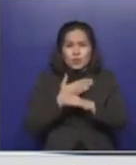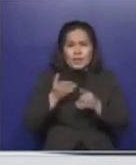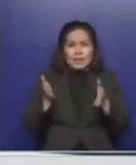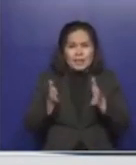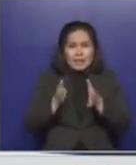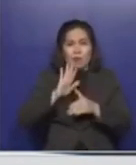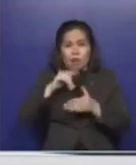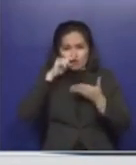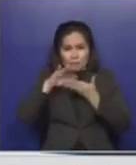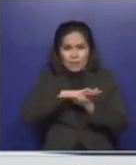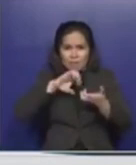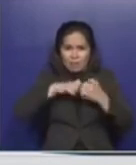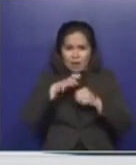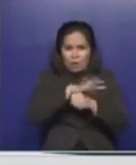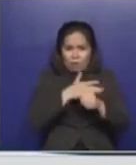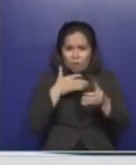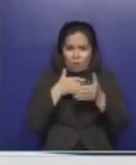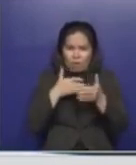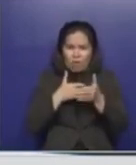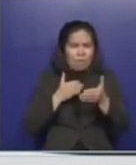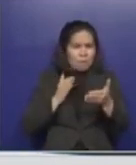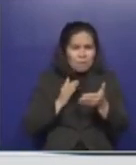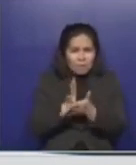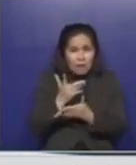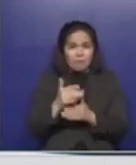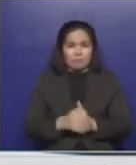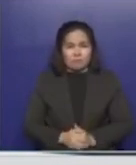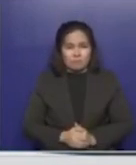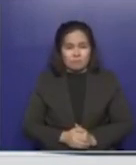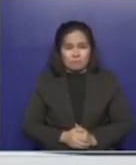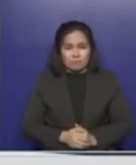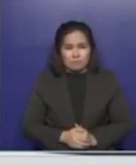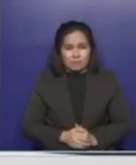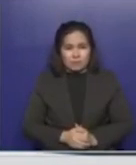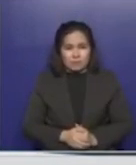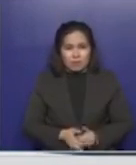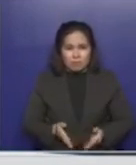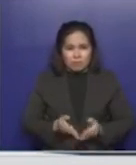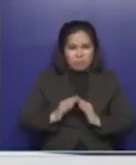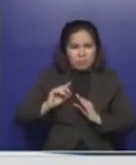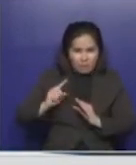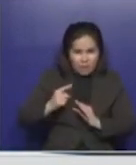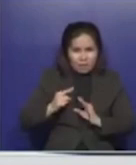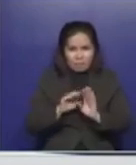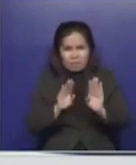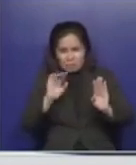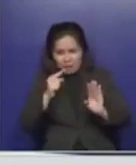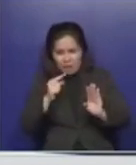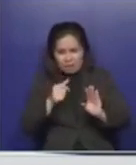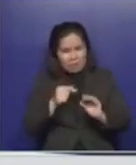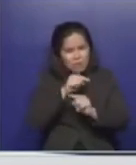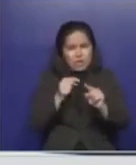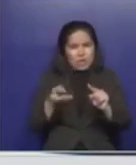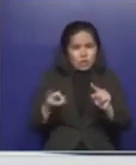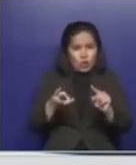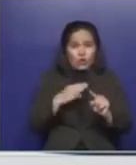ถผ่านพ้นวิกฤตโควิดนี้ไปได้เลยนะคะและไม่สามารถเกิดใหม่หรือเกิดใหม่ได้น้อยมากหาก